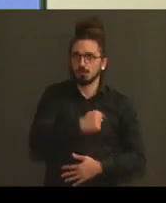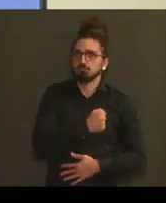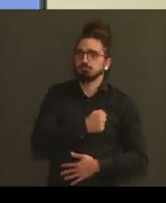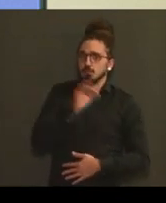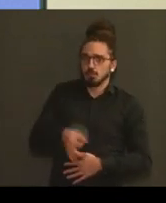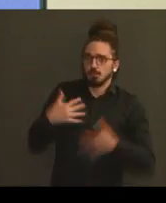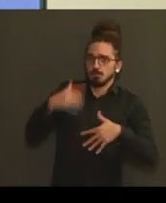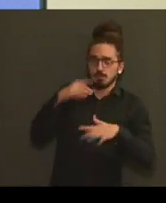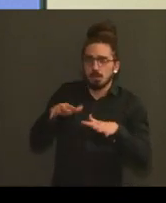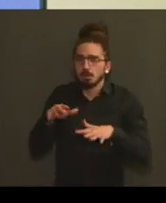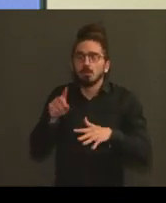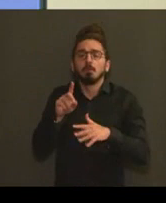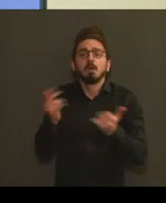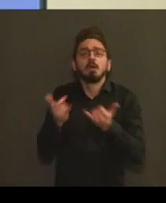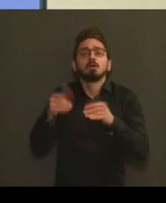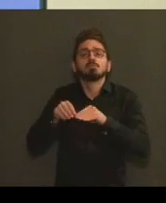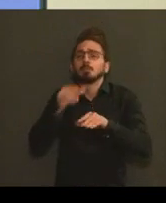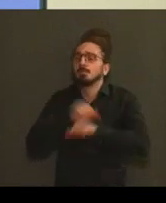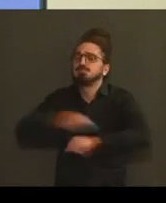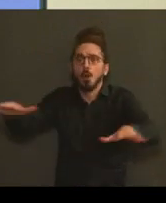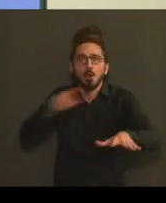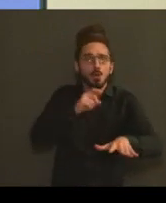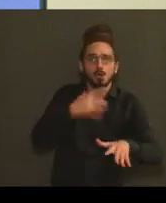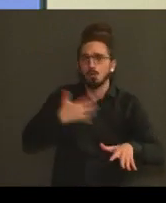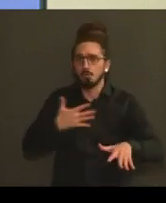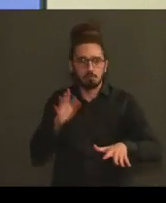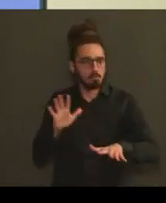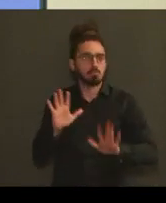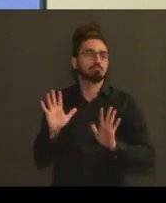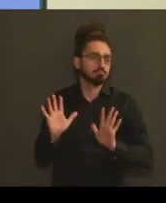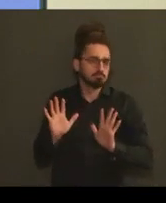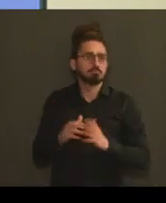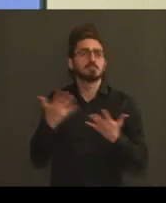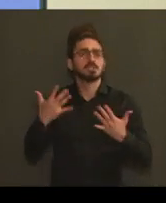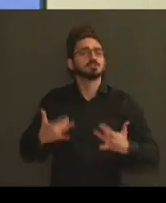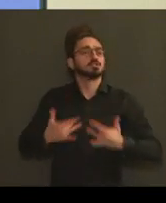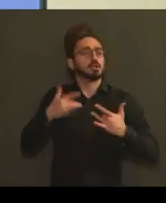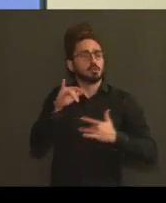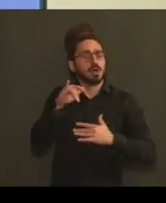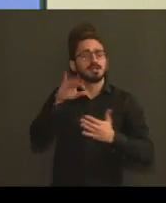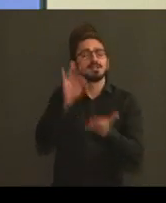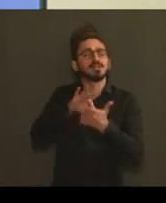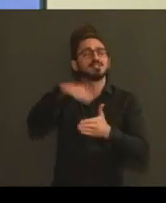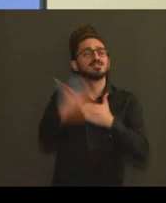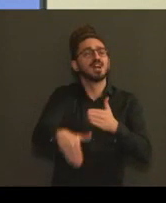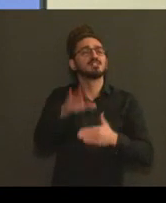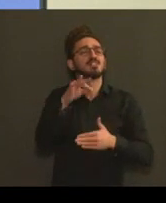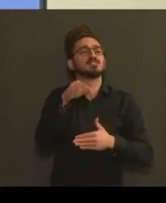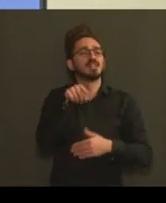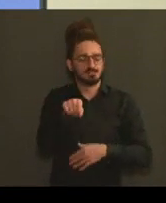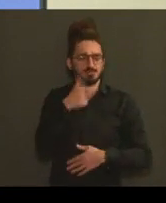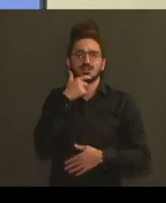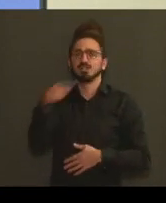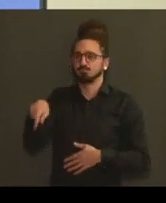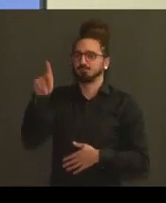février, et on approche de fin février, serait clairement dominant dans notre pays. Or, on l'a dit, aujourd'hui, nous sommes à 37% de ce